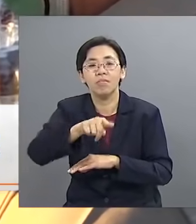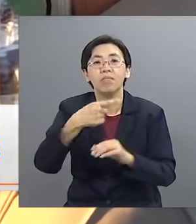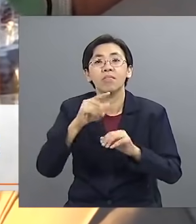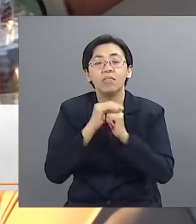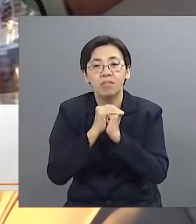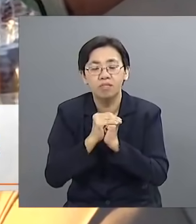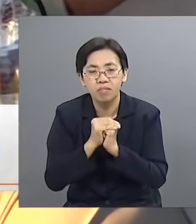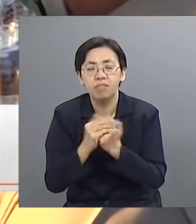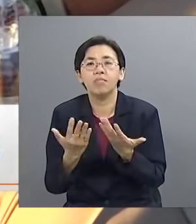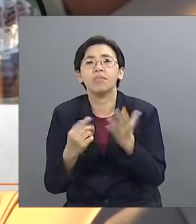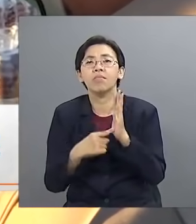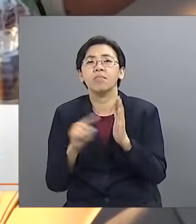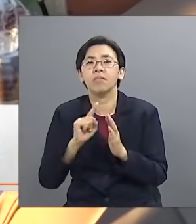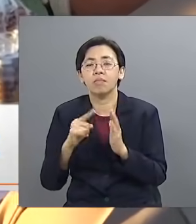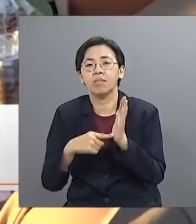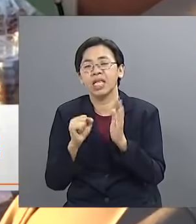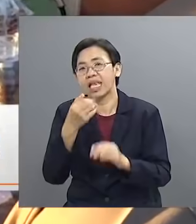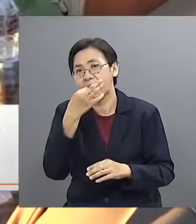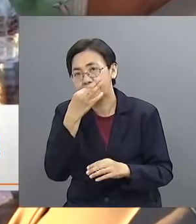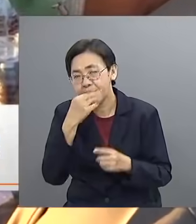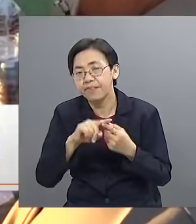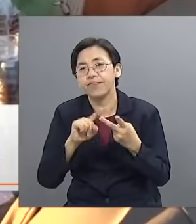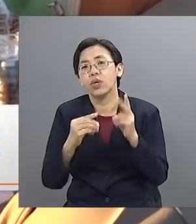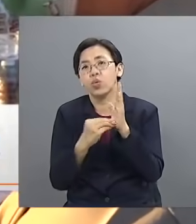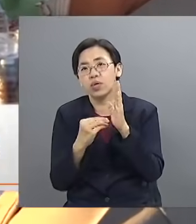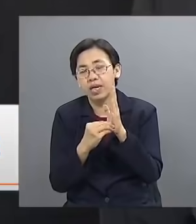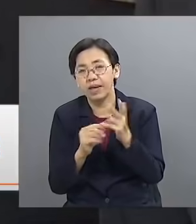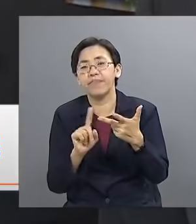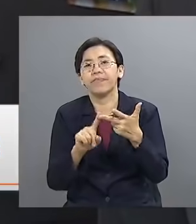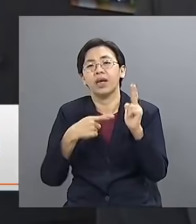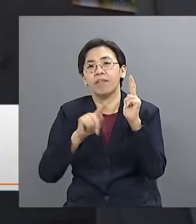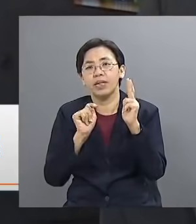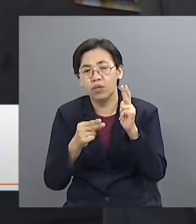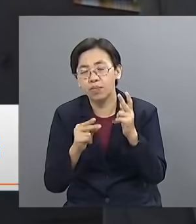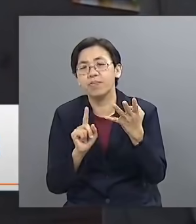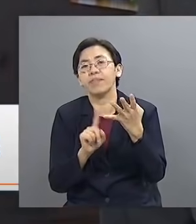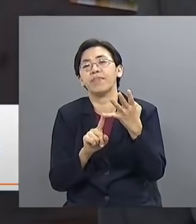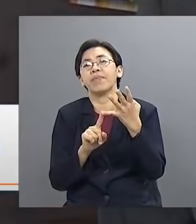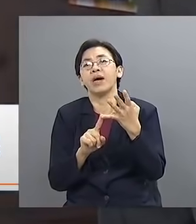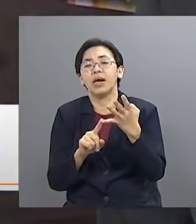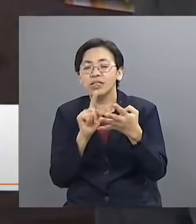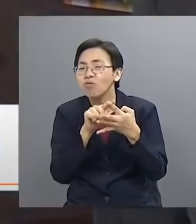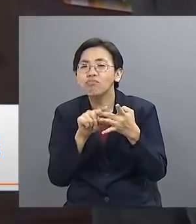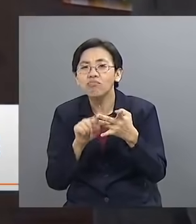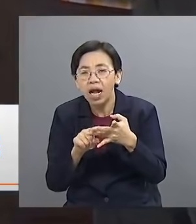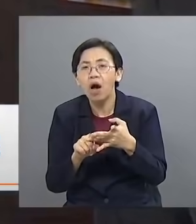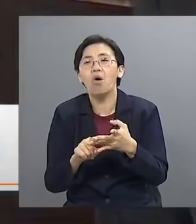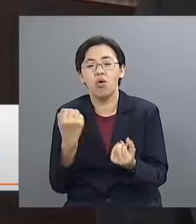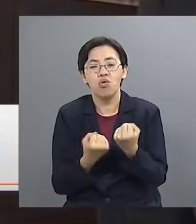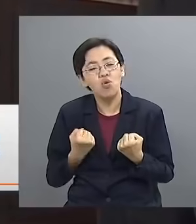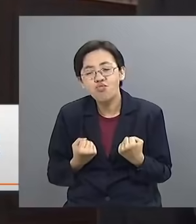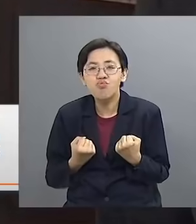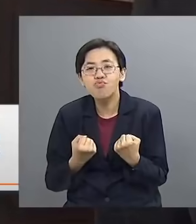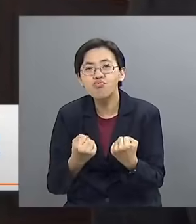างเช่นสมุทรสาครกรุงเทพมหานครปทุมธานีนะคะเดินทางใช้ถนนสายสุวรรณศรเข้า